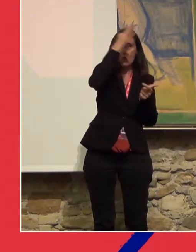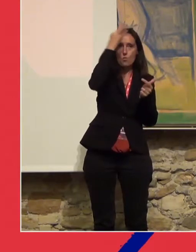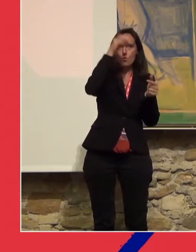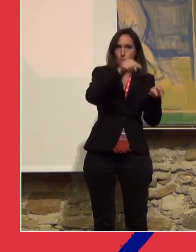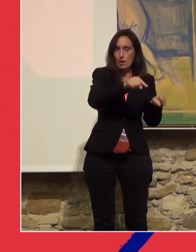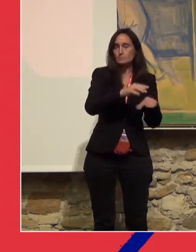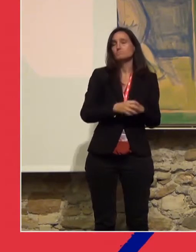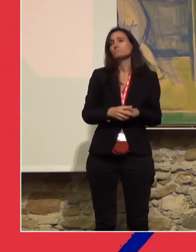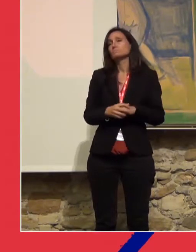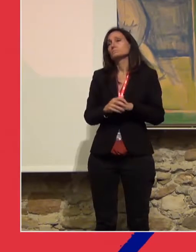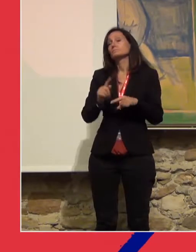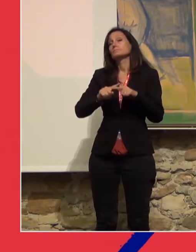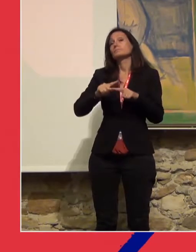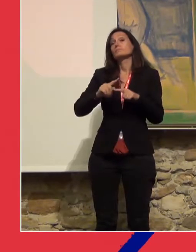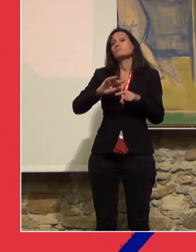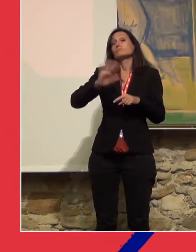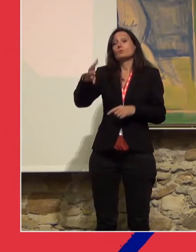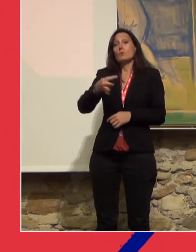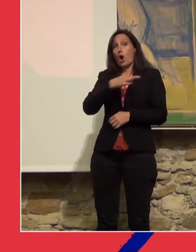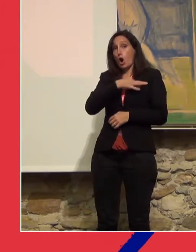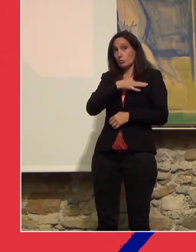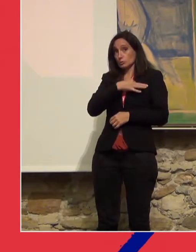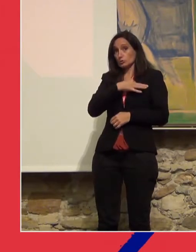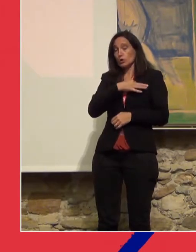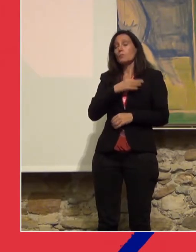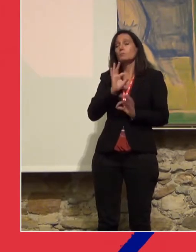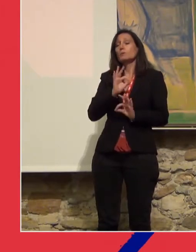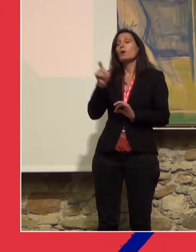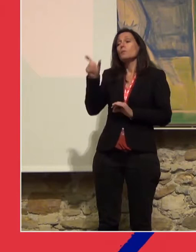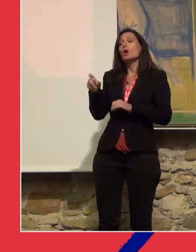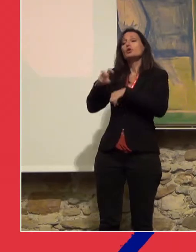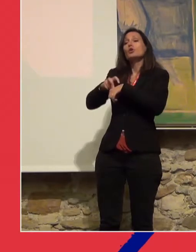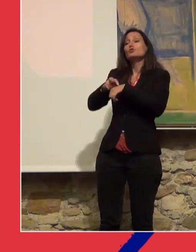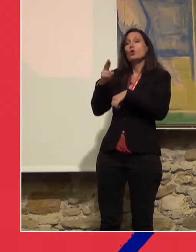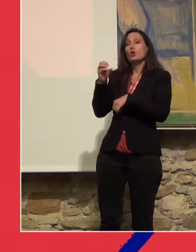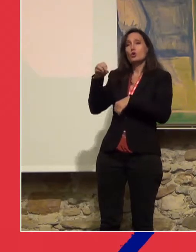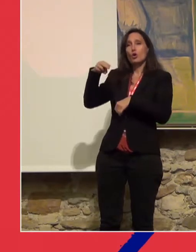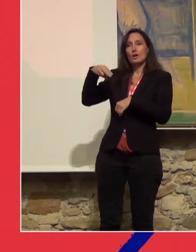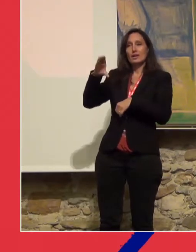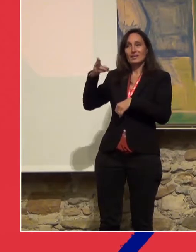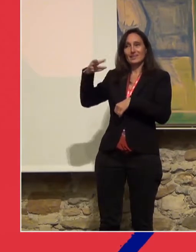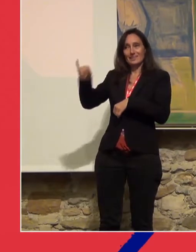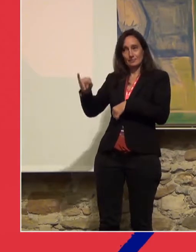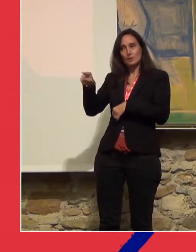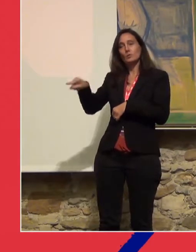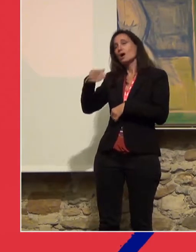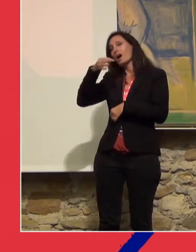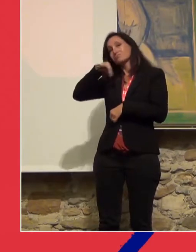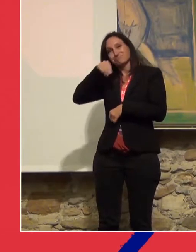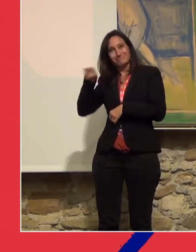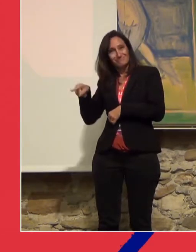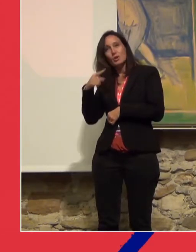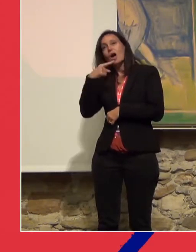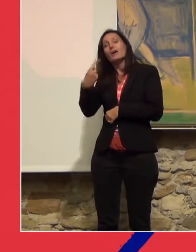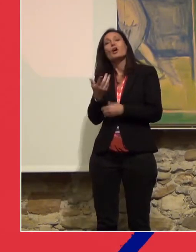che il dottor Ronchi ha detto: il trauma della nascita